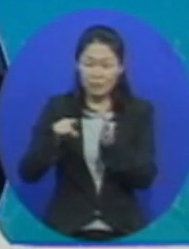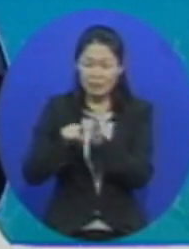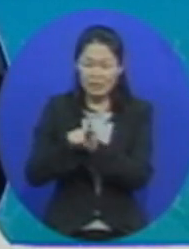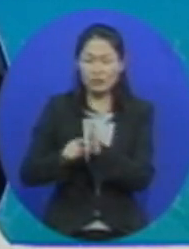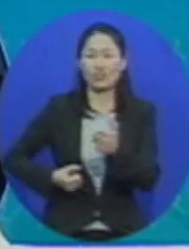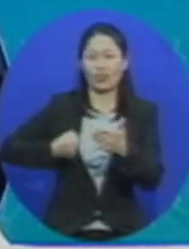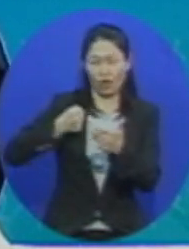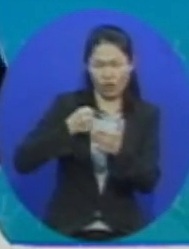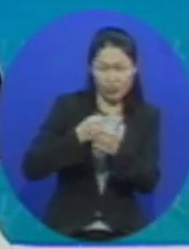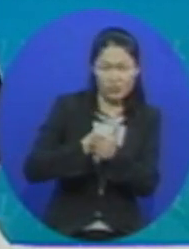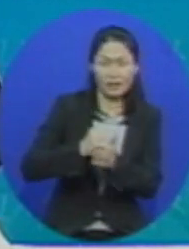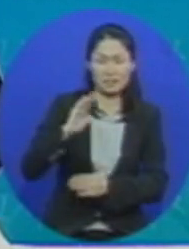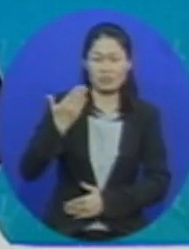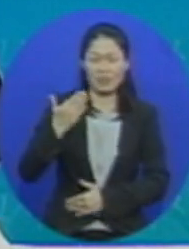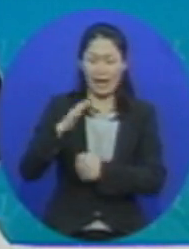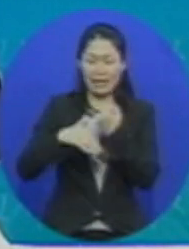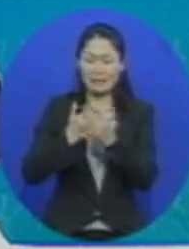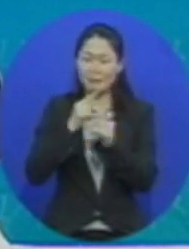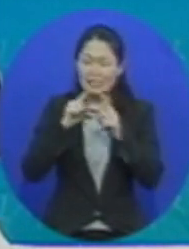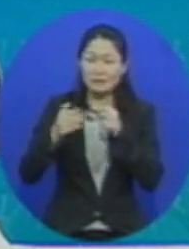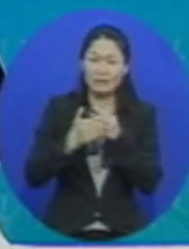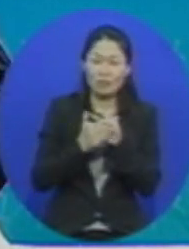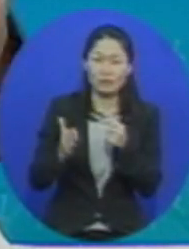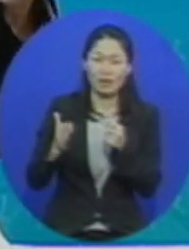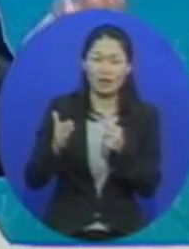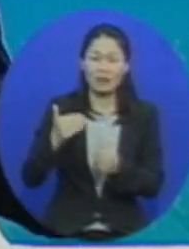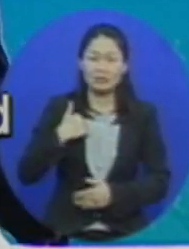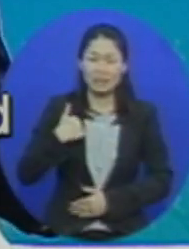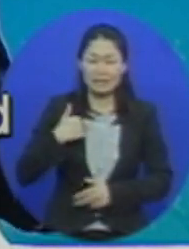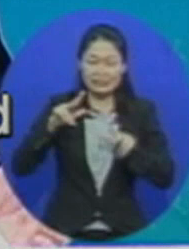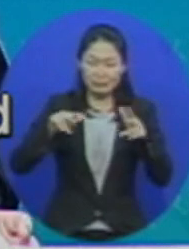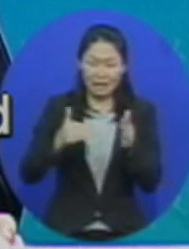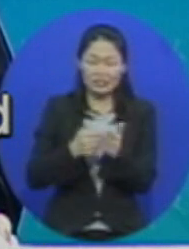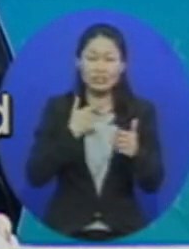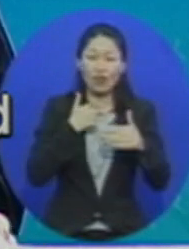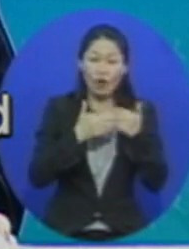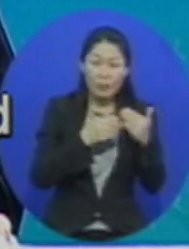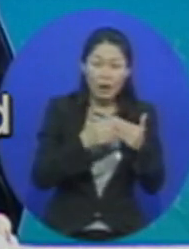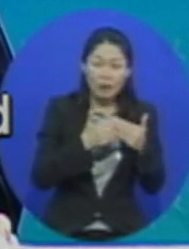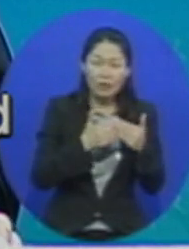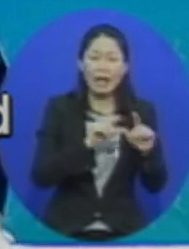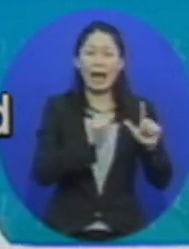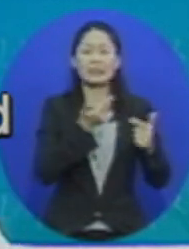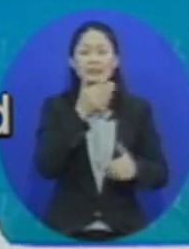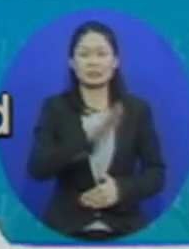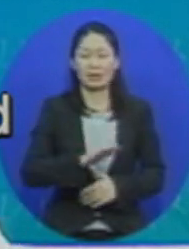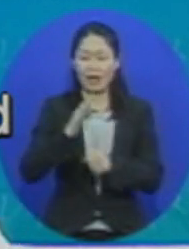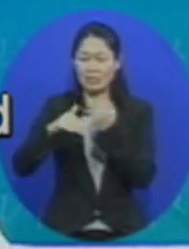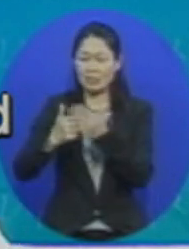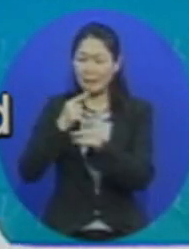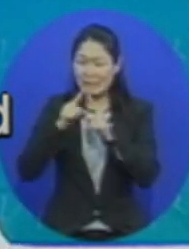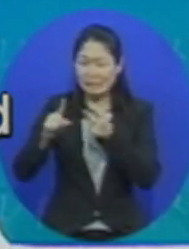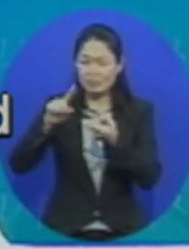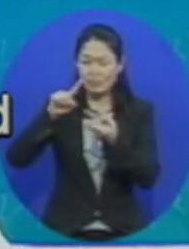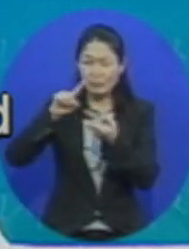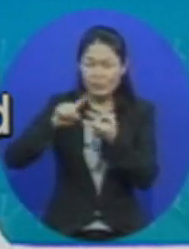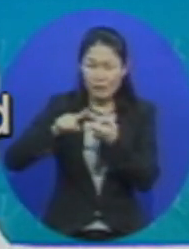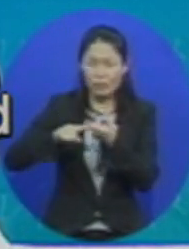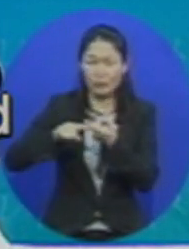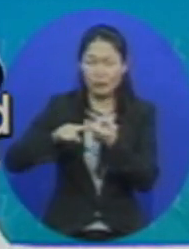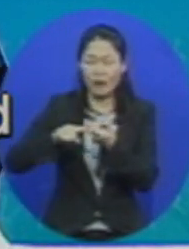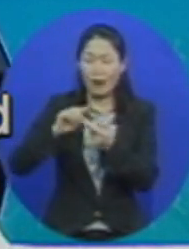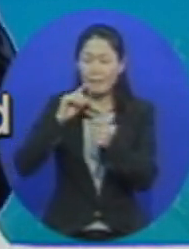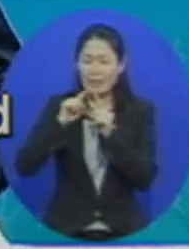절단 했어요 하나님의 말씀이 니까 내가 지금까지 경험한 건 그렇지 않지만 하나님의 말씀이 그러니까